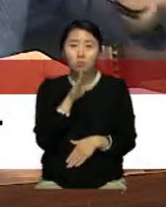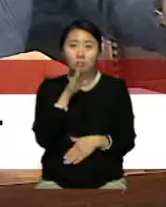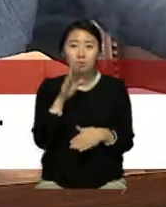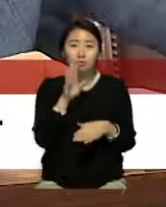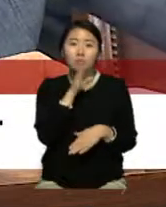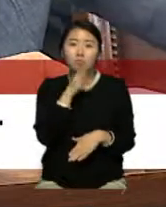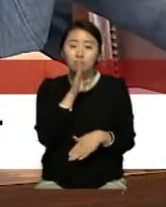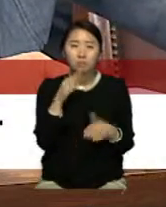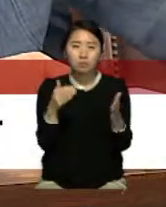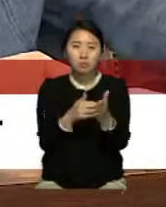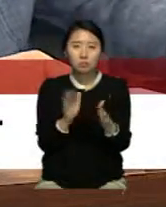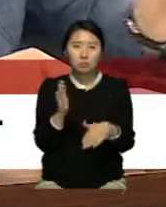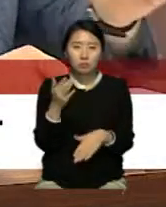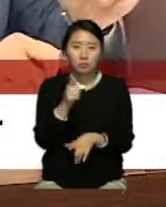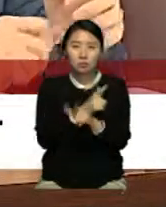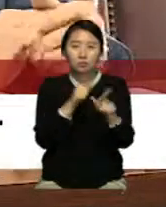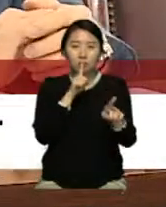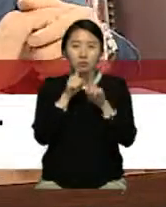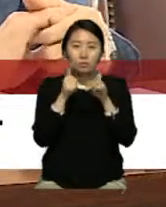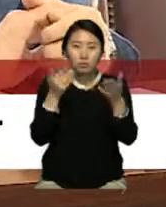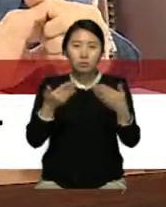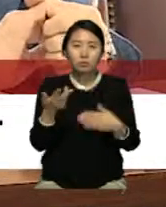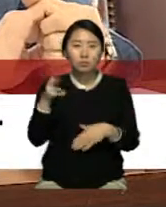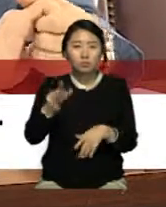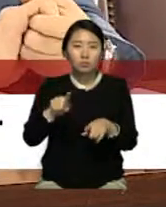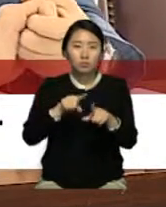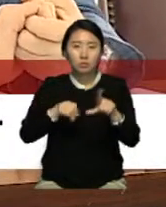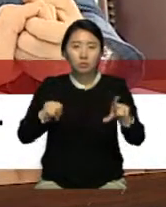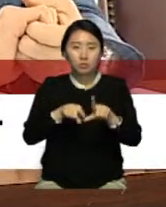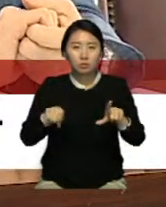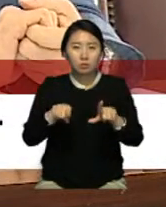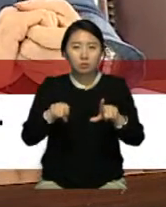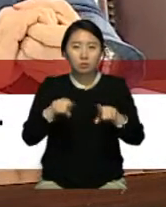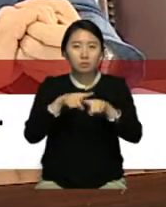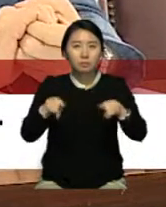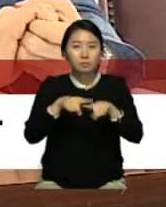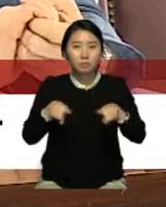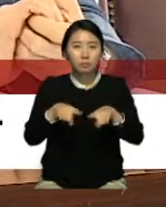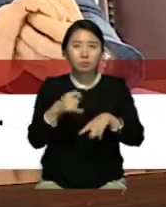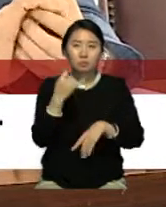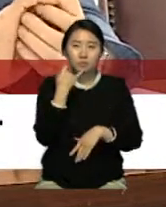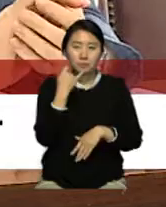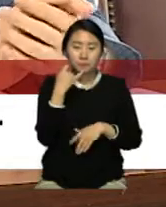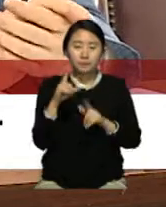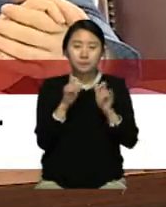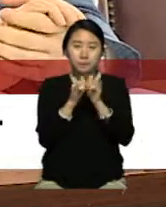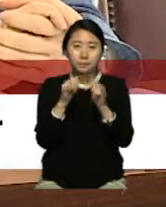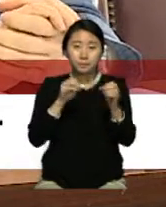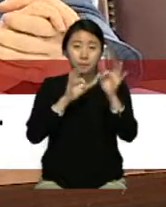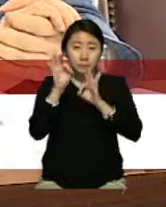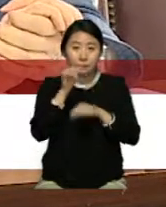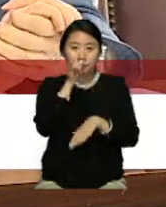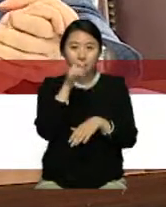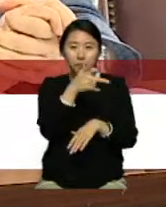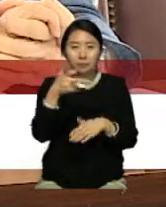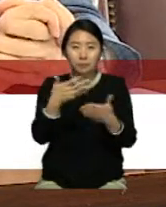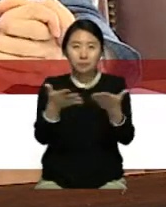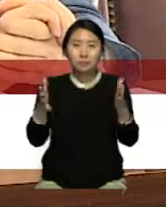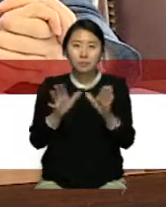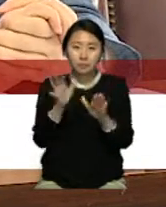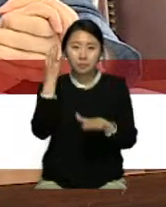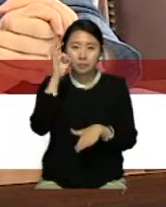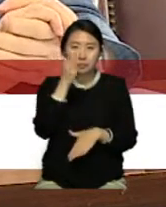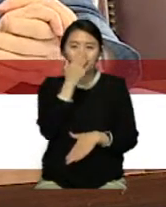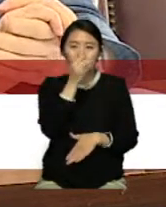판단하셨거든요. 그분들이 여러 가지 말씀을 하셨지만 그분들이 판단하시기에 그래도 중복이나 오류는 아니지만 큰 틀에서